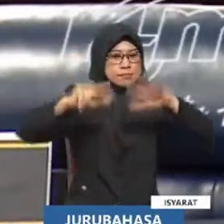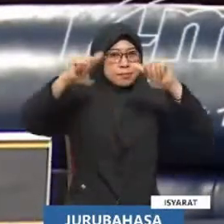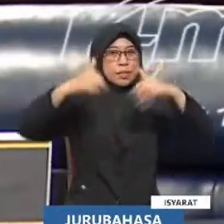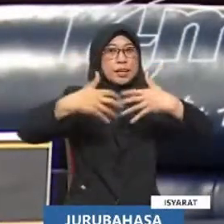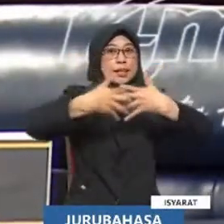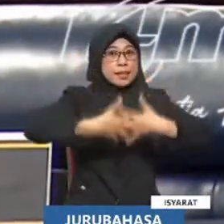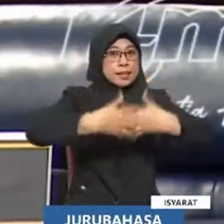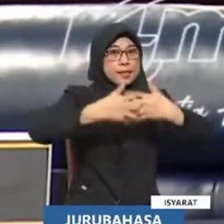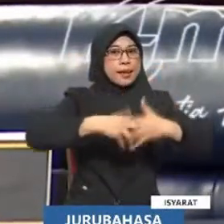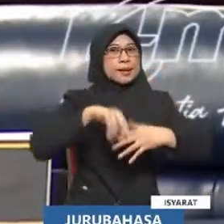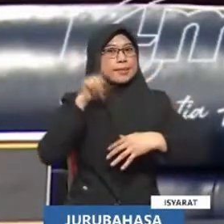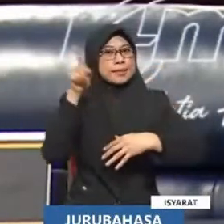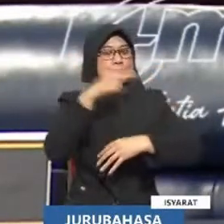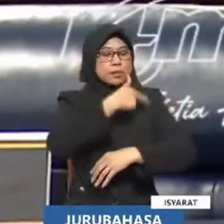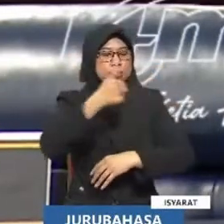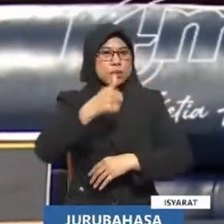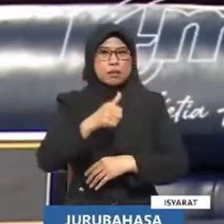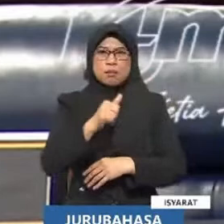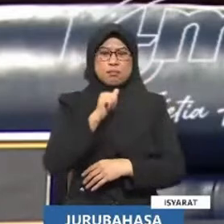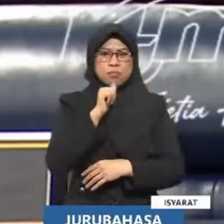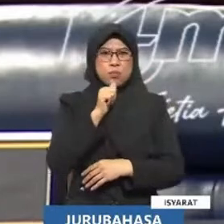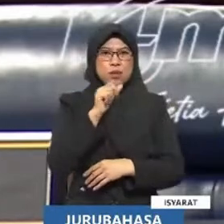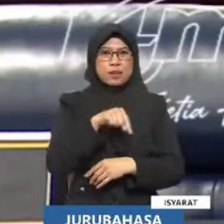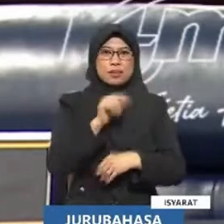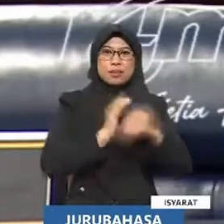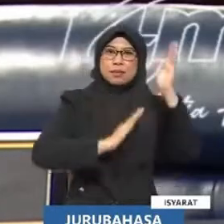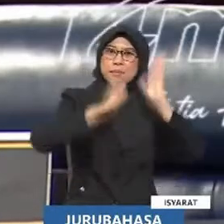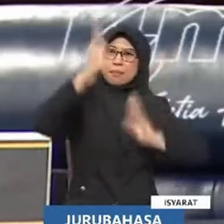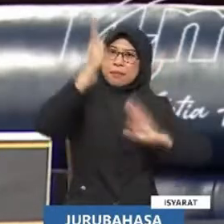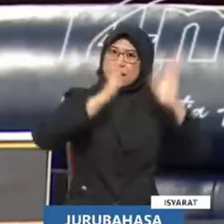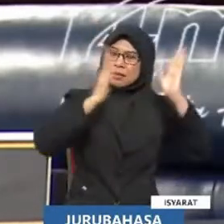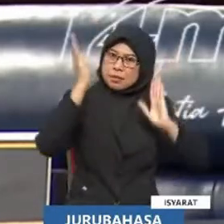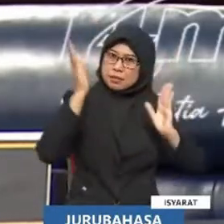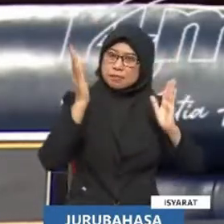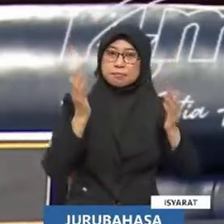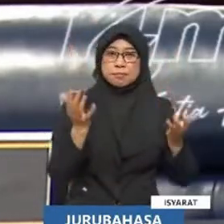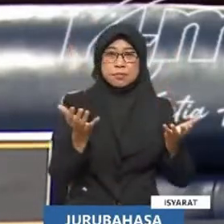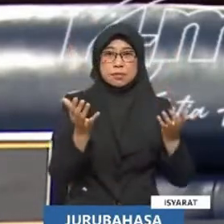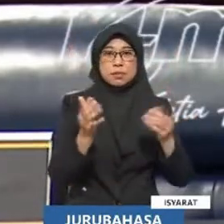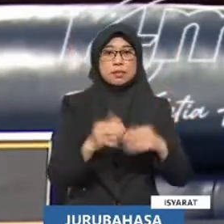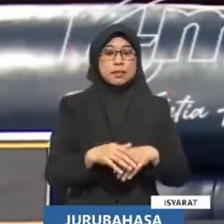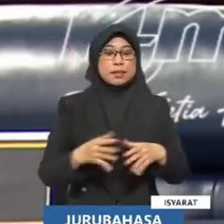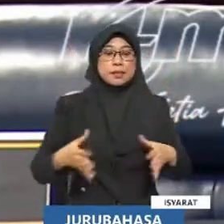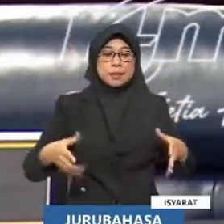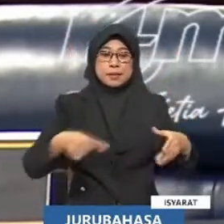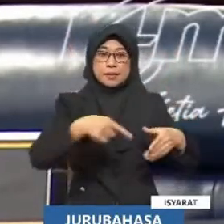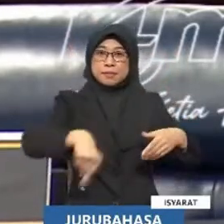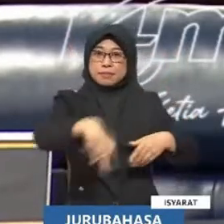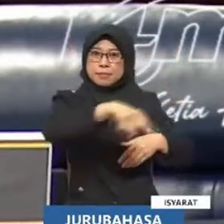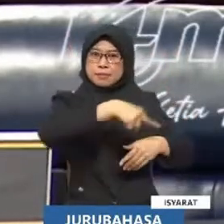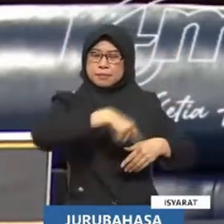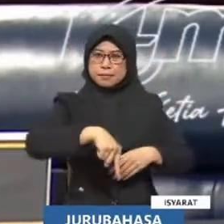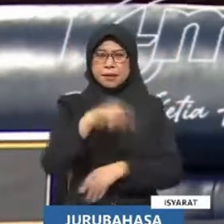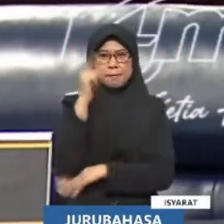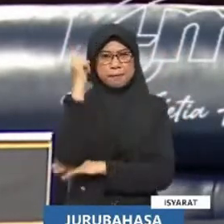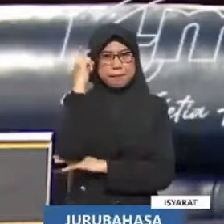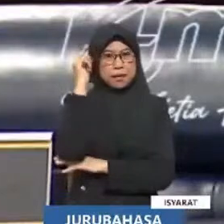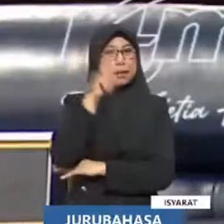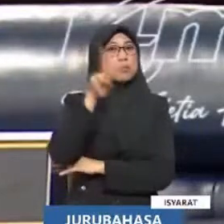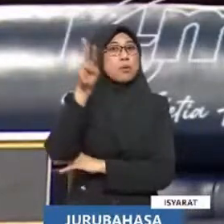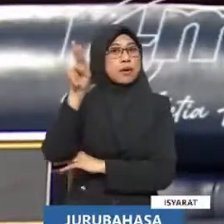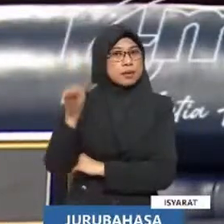Indonesia dan buka memperkembangkan ini hilang mereka di Malaysia dan juga yang ramai diantara mereka juga mempertimbangkan